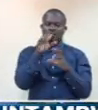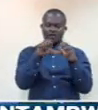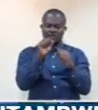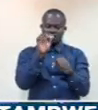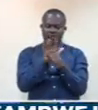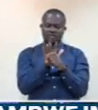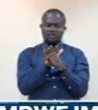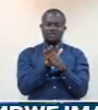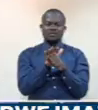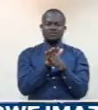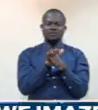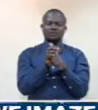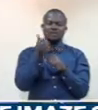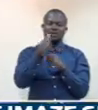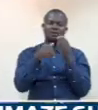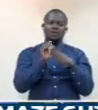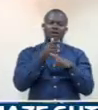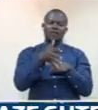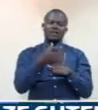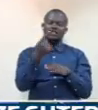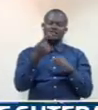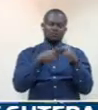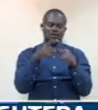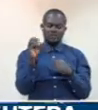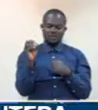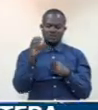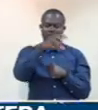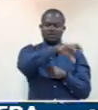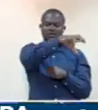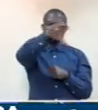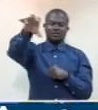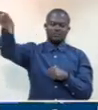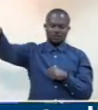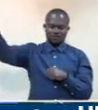benshi cyane bahumengera ngo hafi za 60 hirya no hino